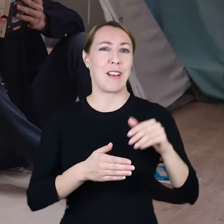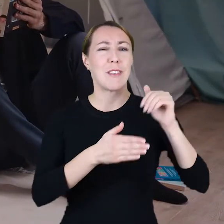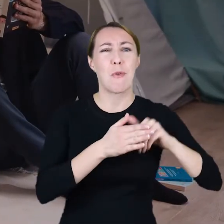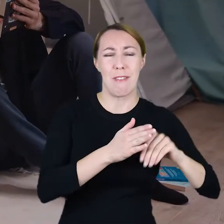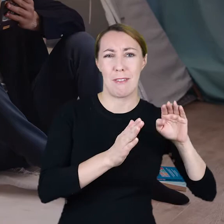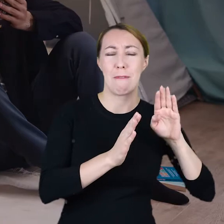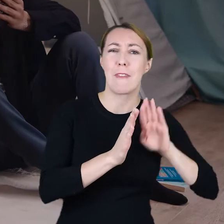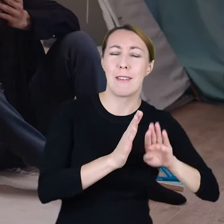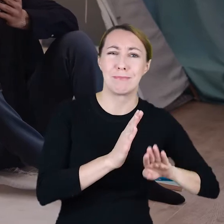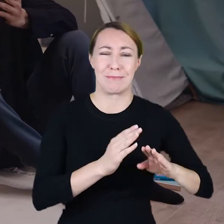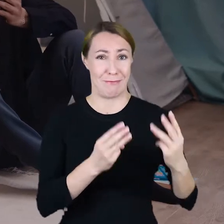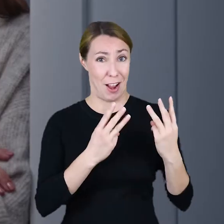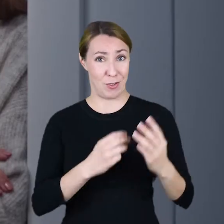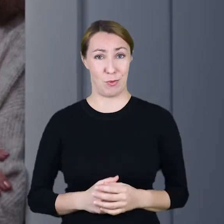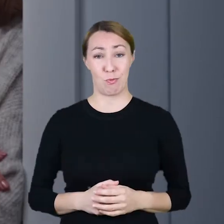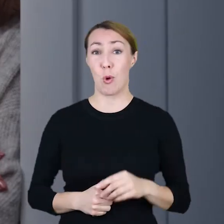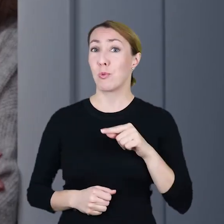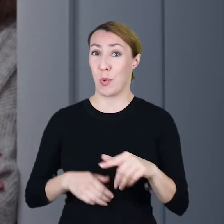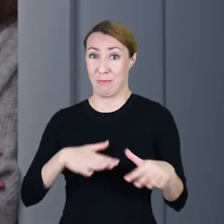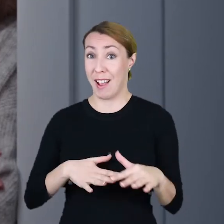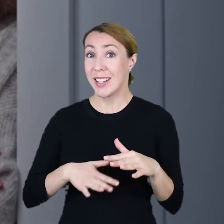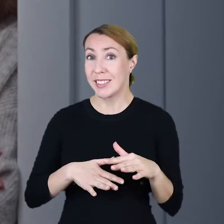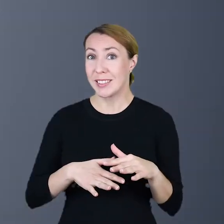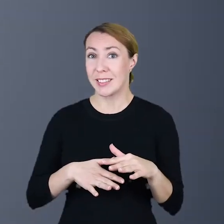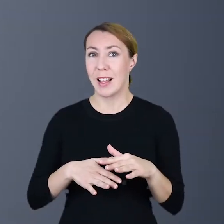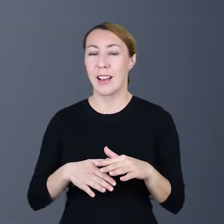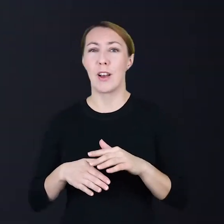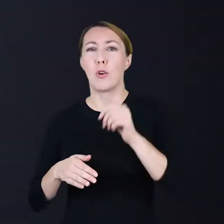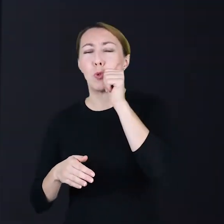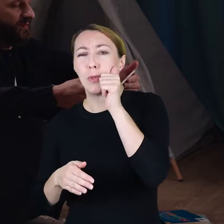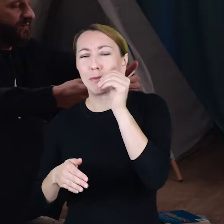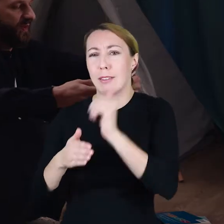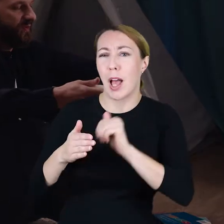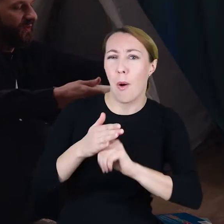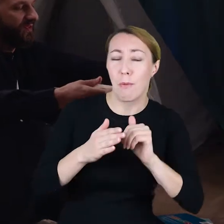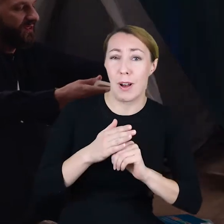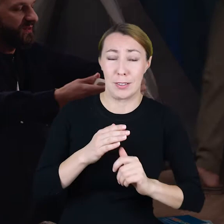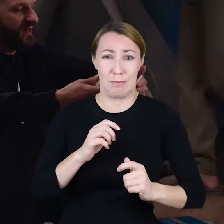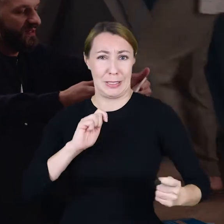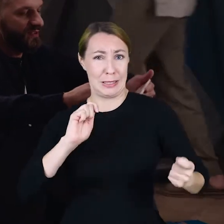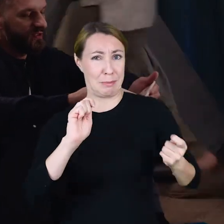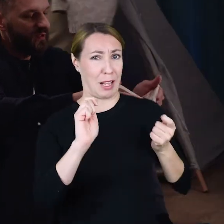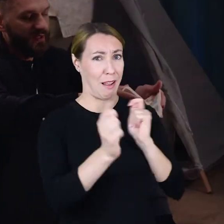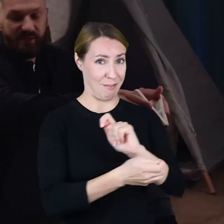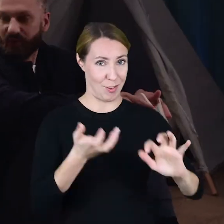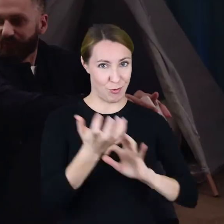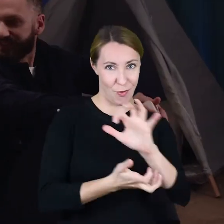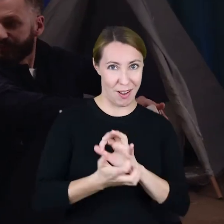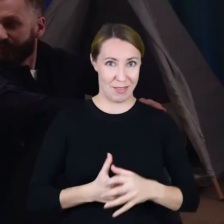drobne gesty. To miejsce, w którym pozornie małe nawyki zmieniają nasz